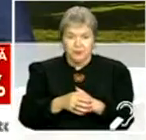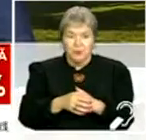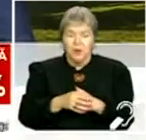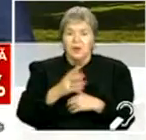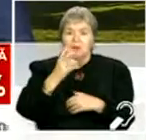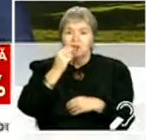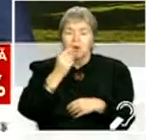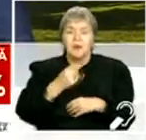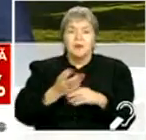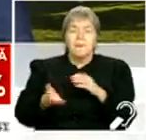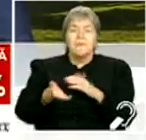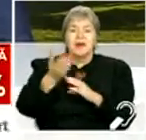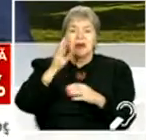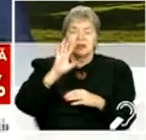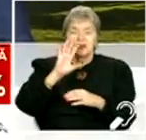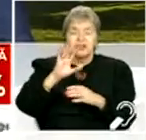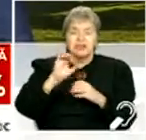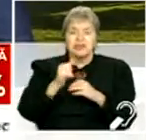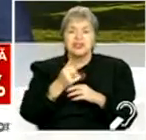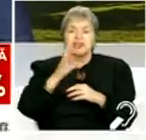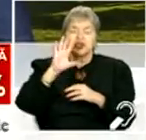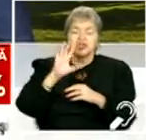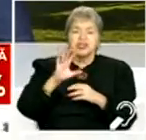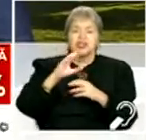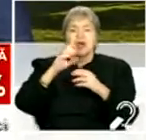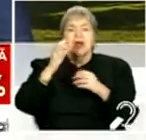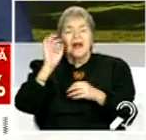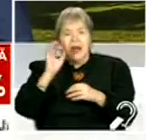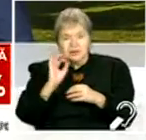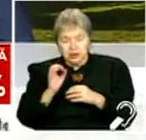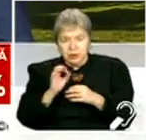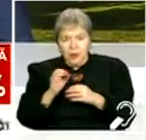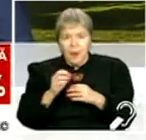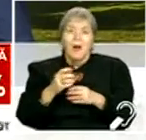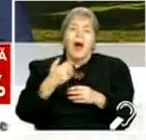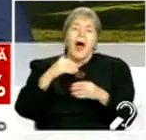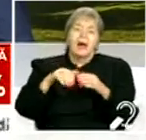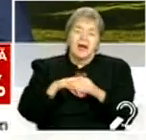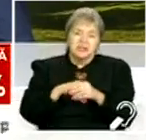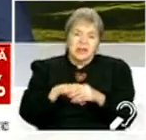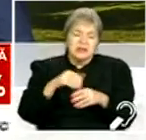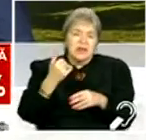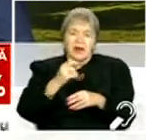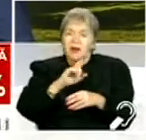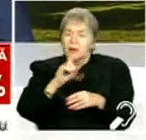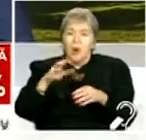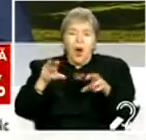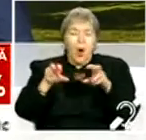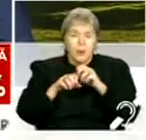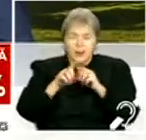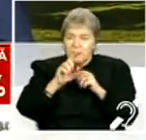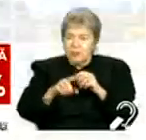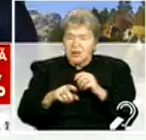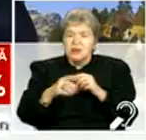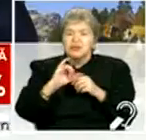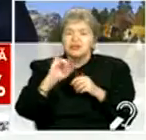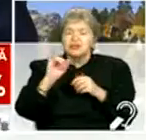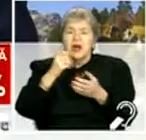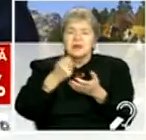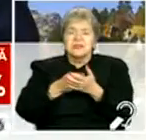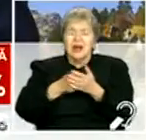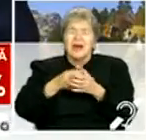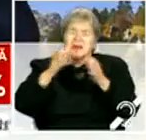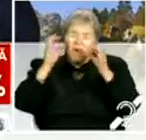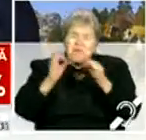vorbim de majorări de 5 și 5%, categoriilor care nu au primit, celor care au venituri foarte mici. Faceți în